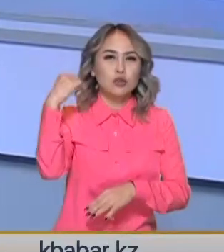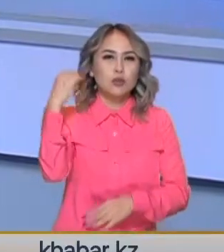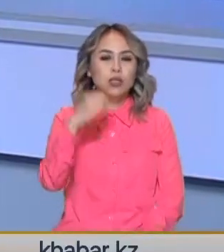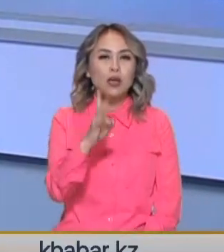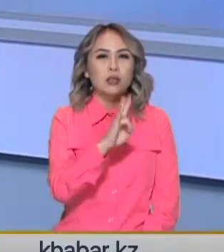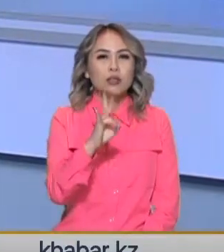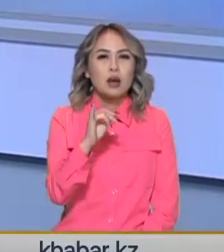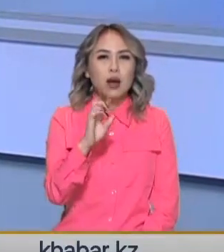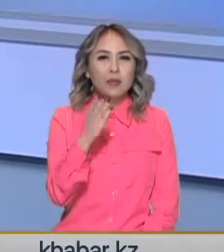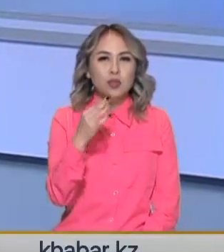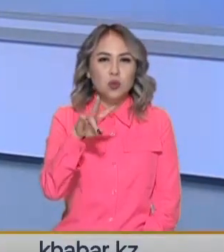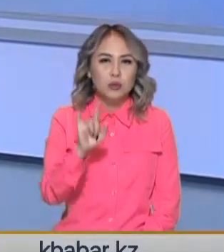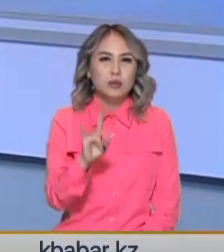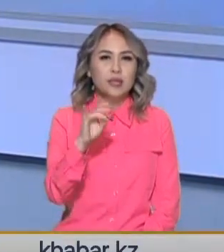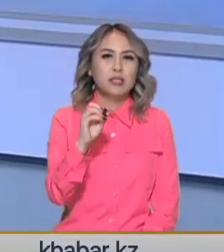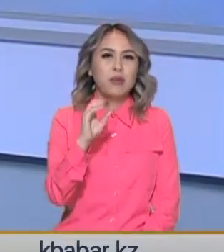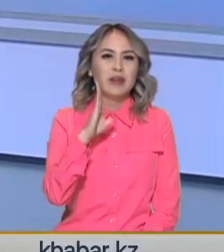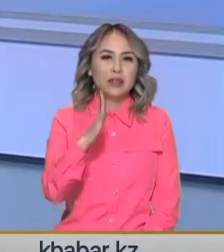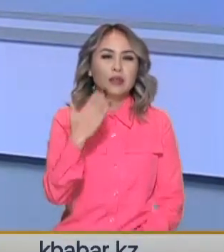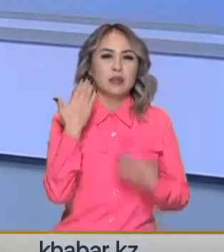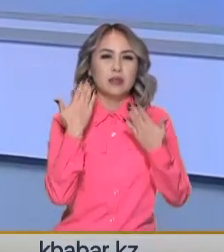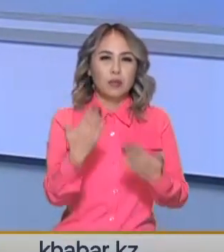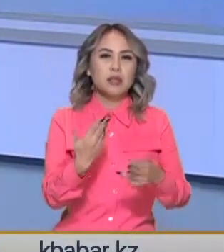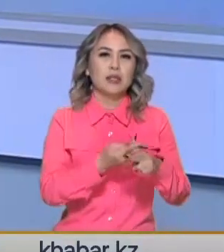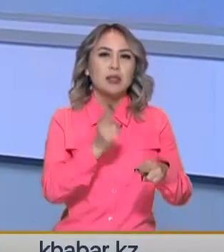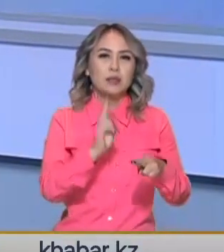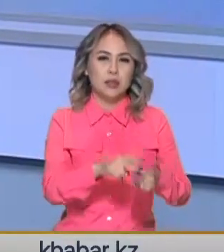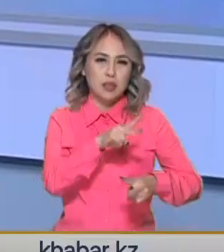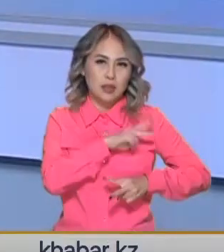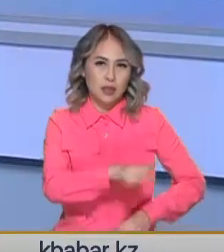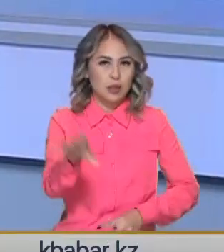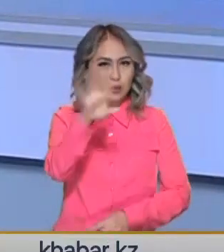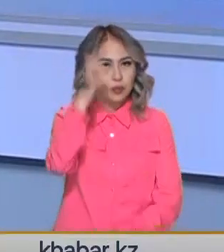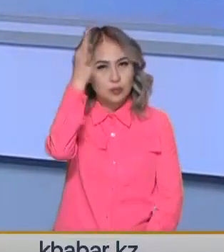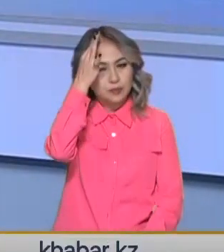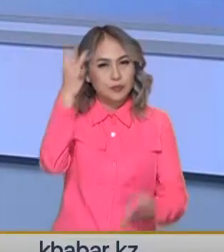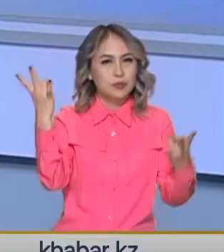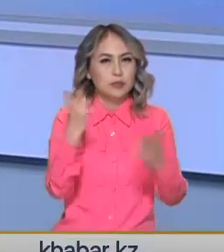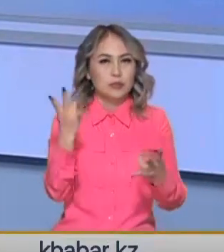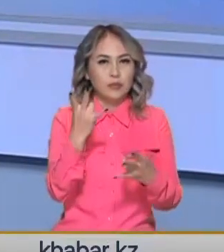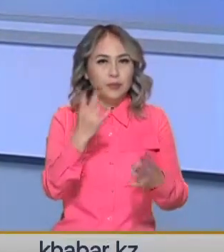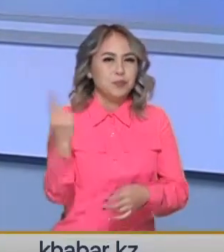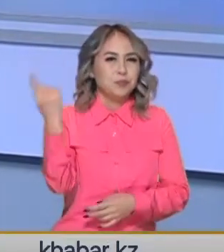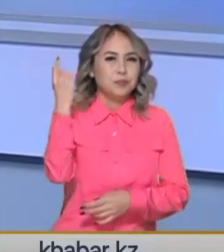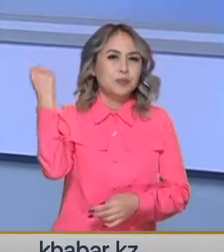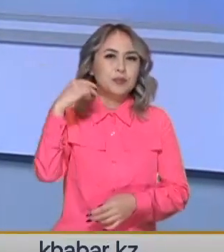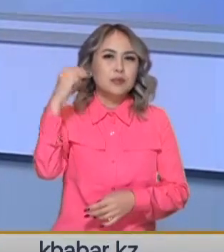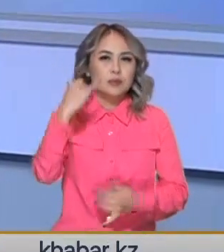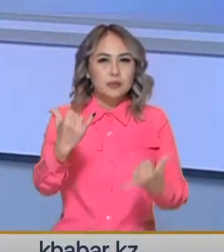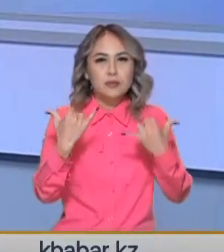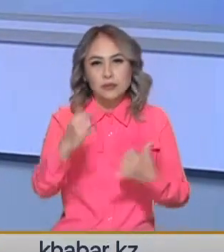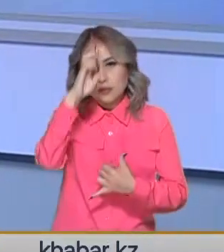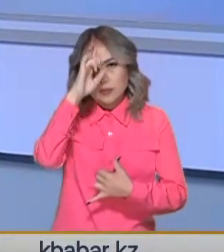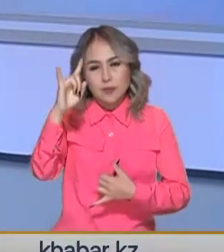Қазақстанның тұңғыш президенті Нұрсұлтан Әбішұлы Назарбаевтың табанды еңбегін атап өтуге тиіспіз. Тұңғыш президенттің